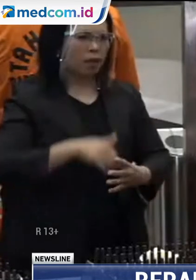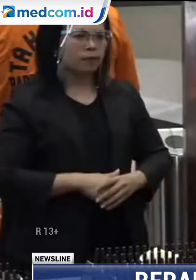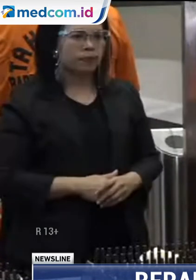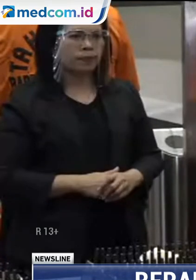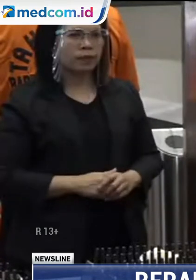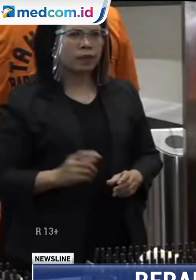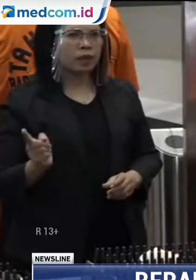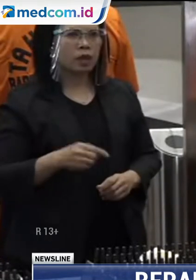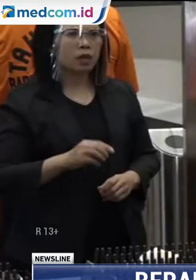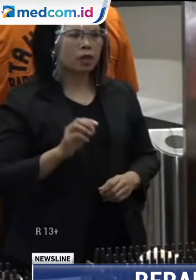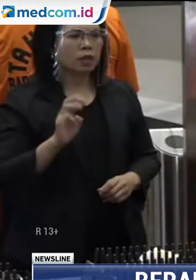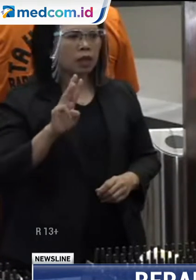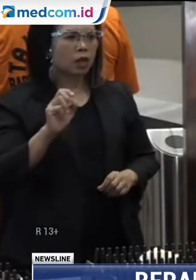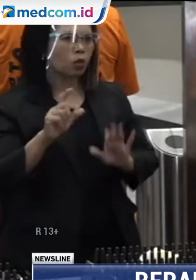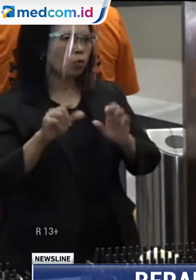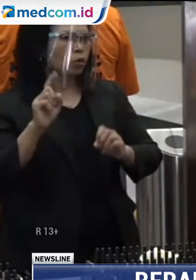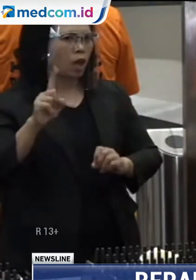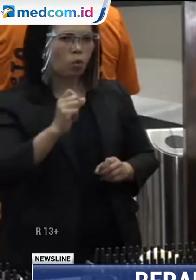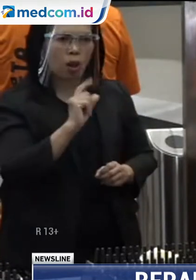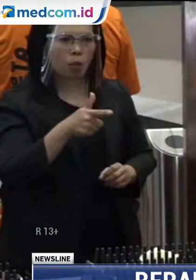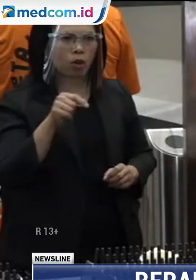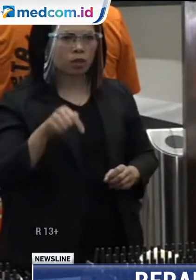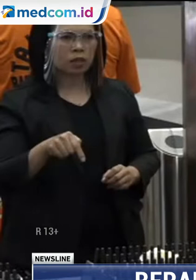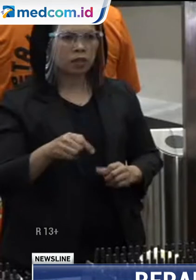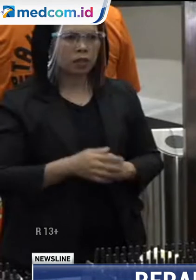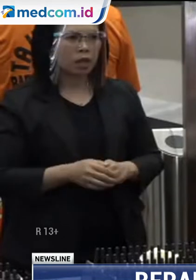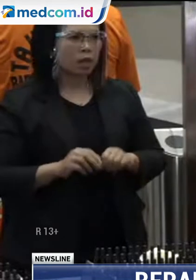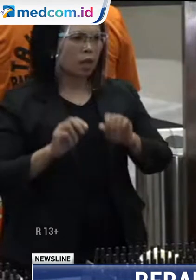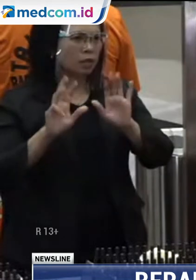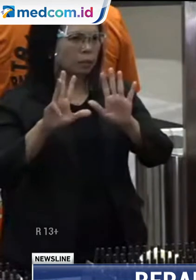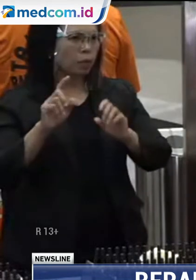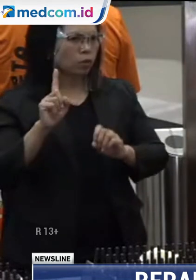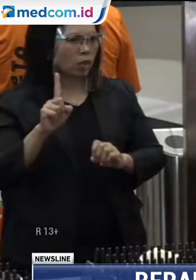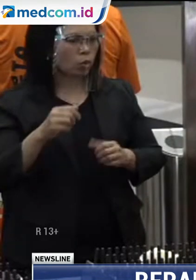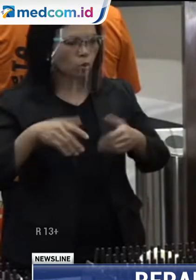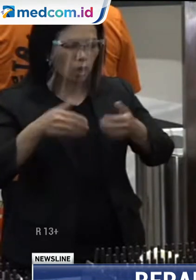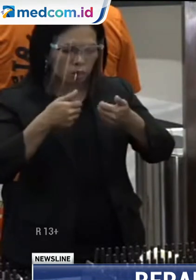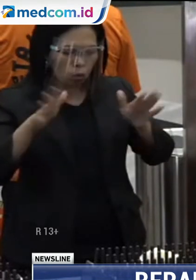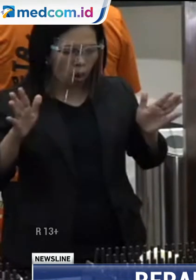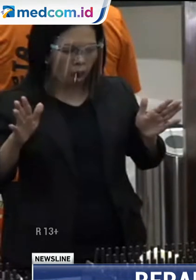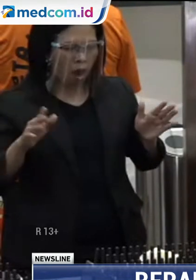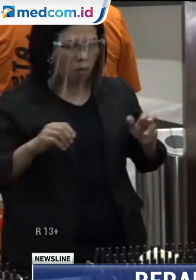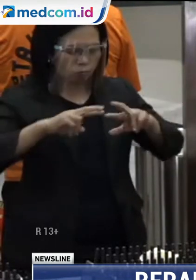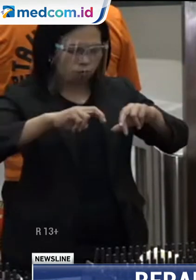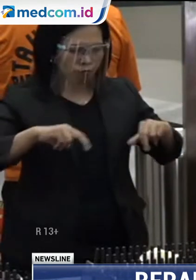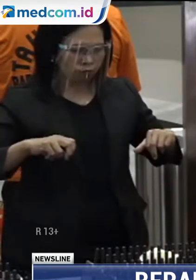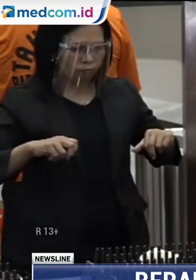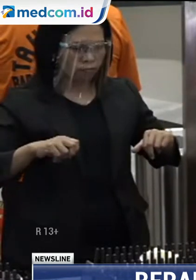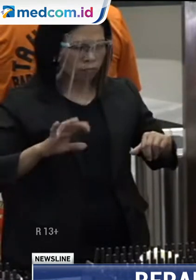Dari 371 laporan ini sebanyak 91 sudah terungkap dan